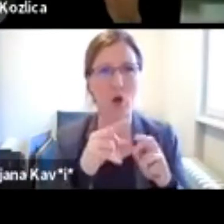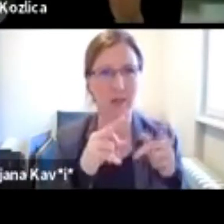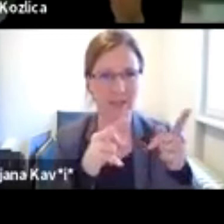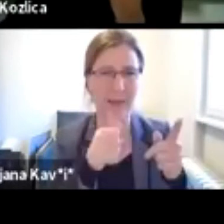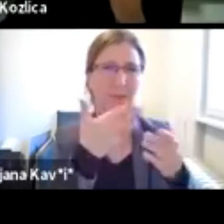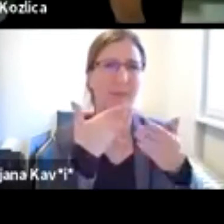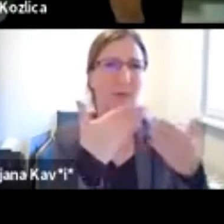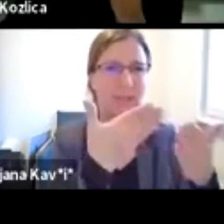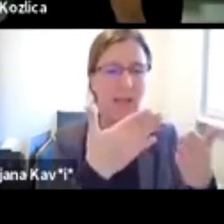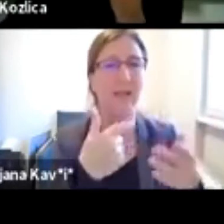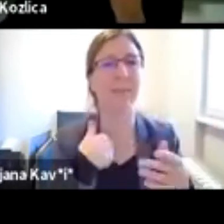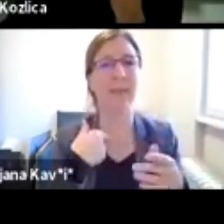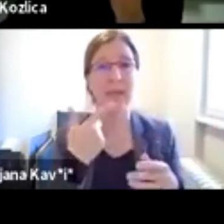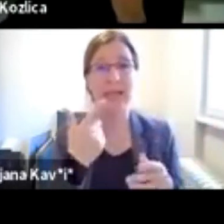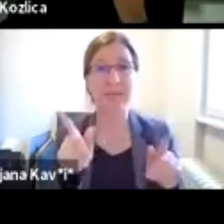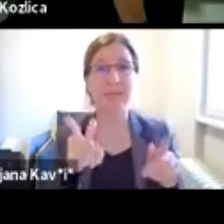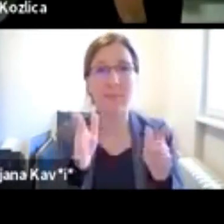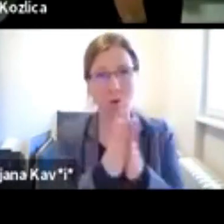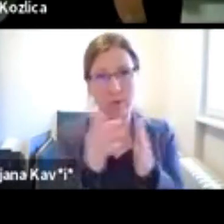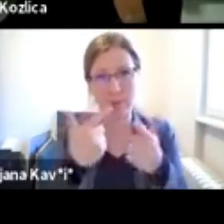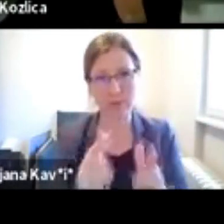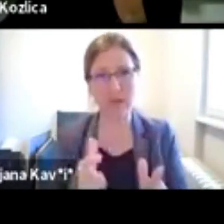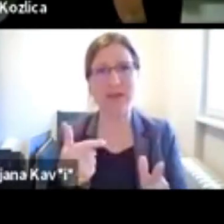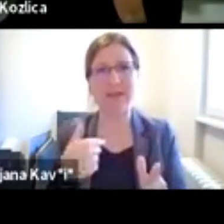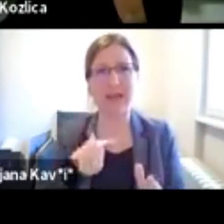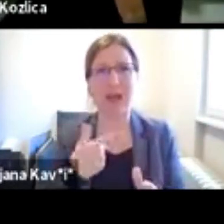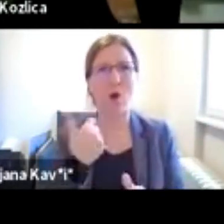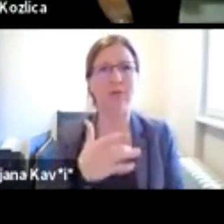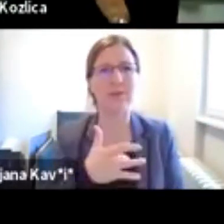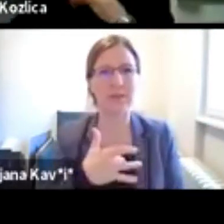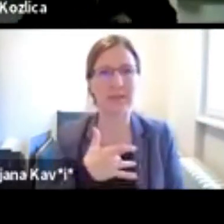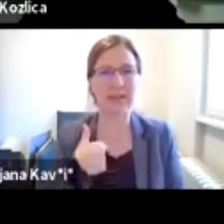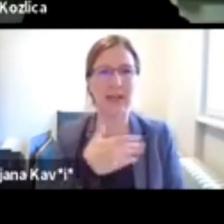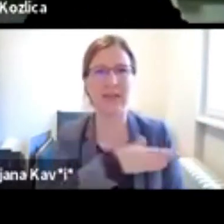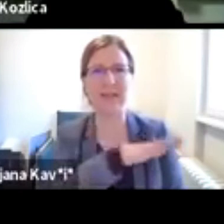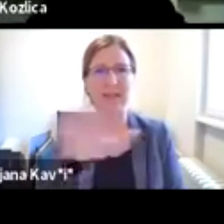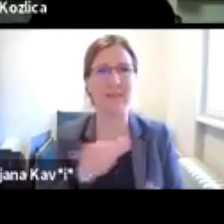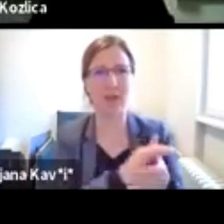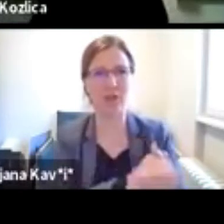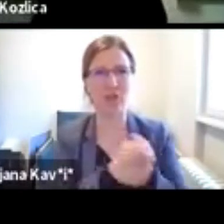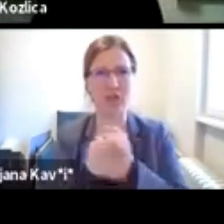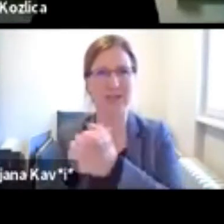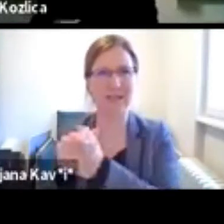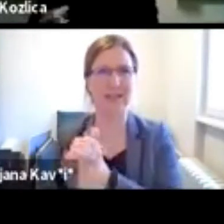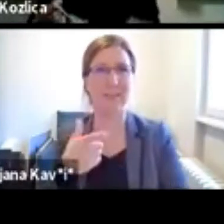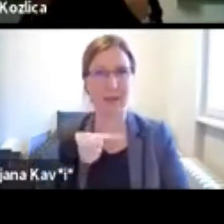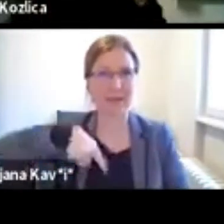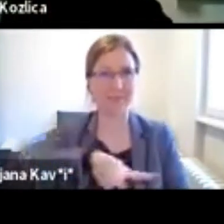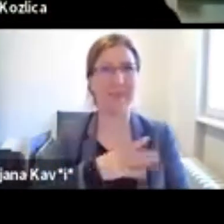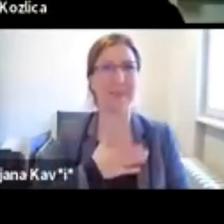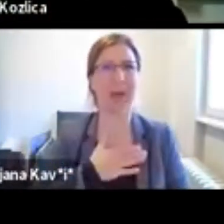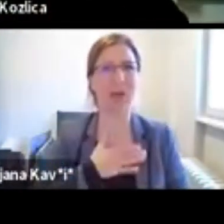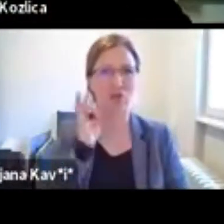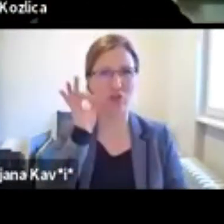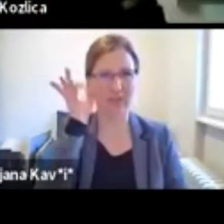da od srca čestitam prije svega nama, Urikovcima, naš današnji dan. Ja